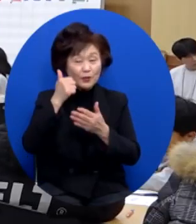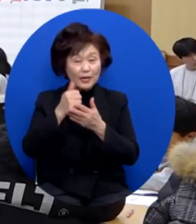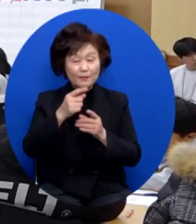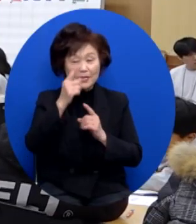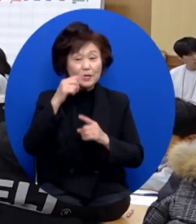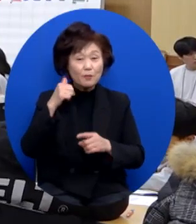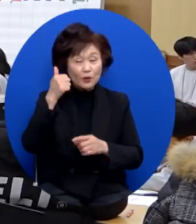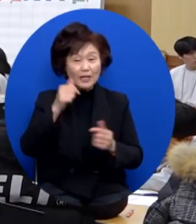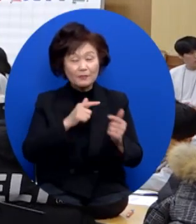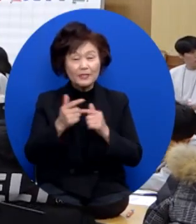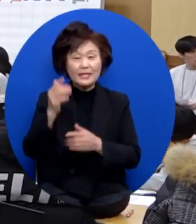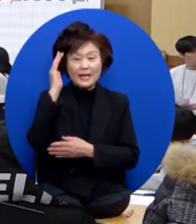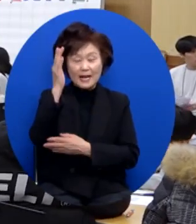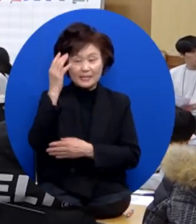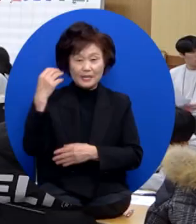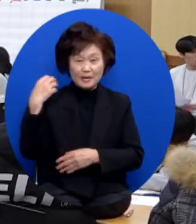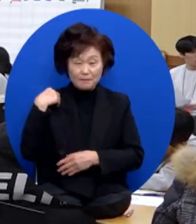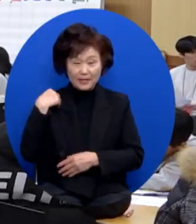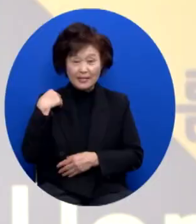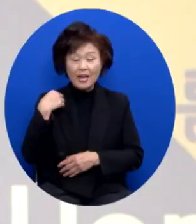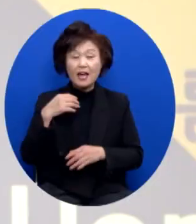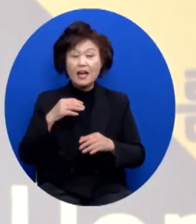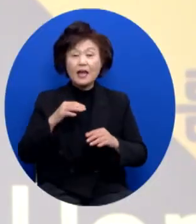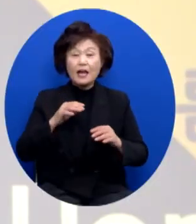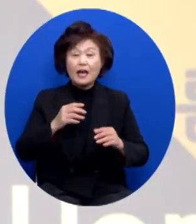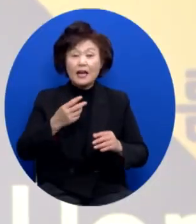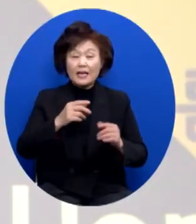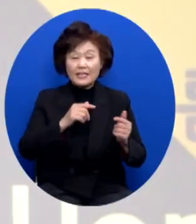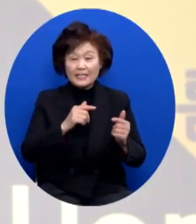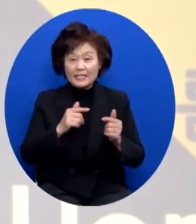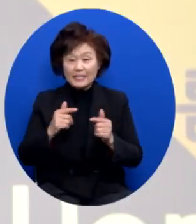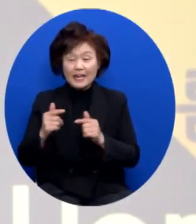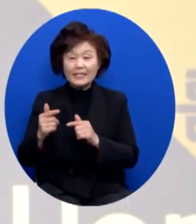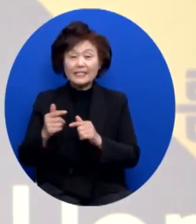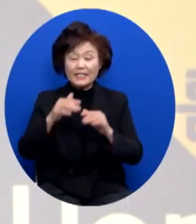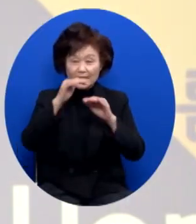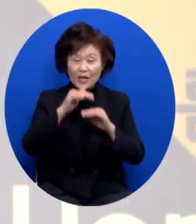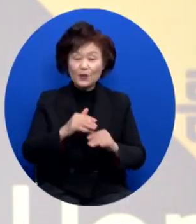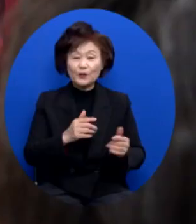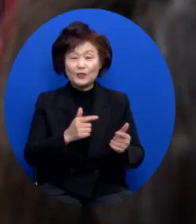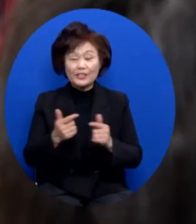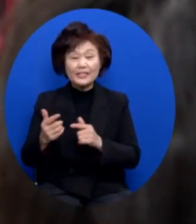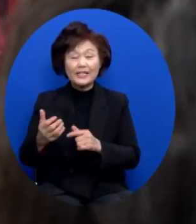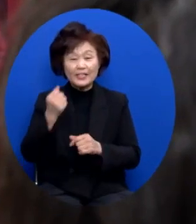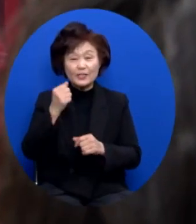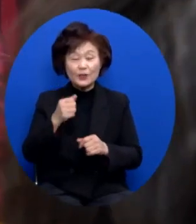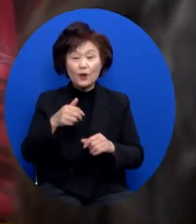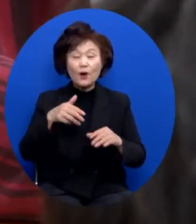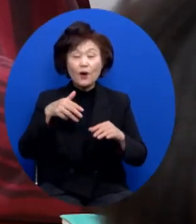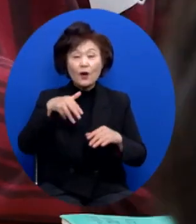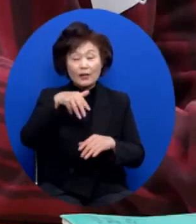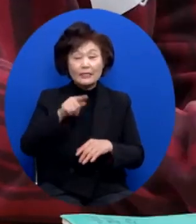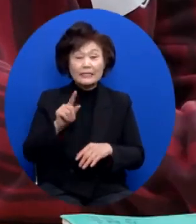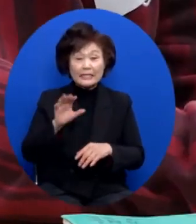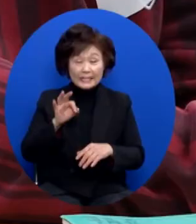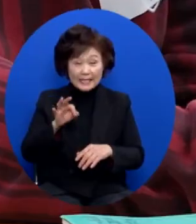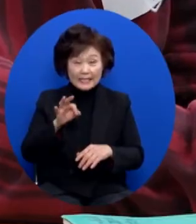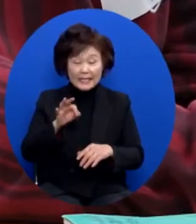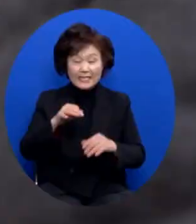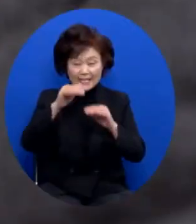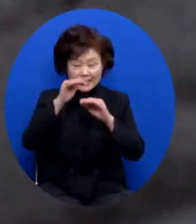이준성 목사가 강사로 나서 창조와 타락, 심판과 분산 등 창세기를 중심으로 다채로운 활동